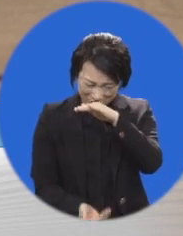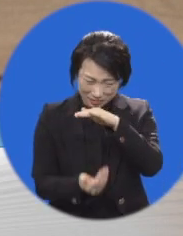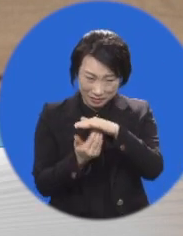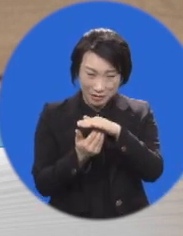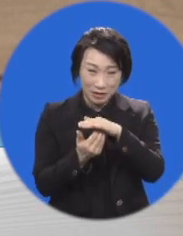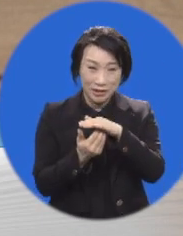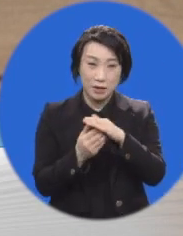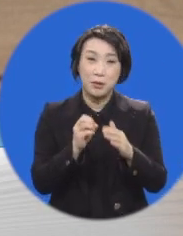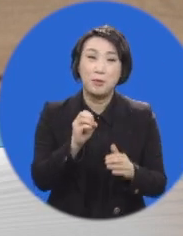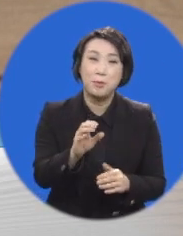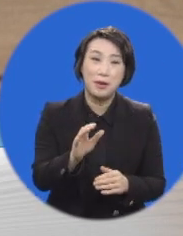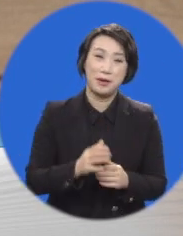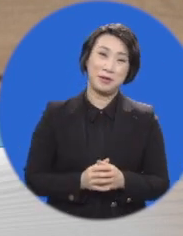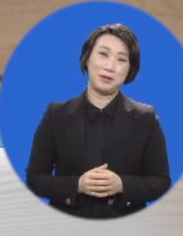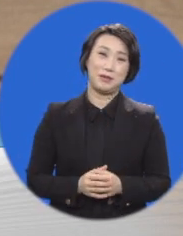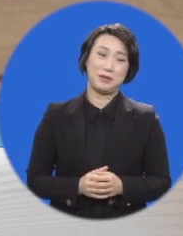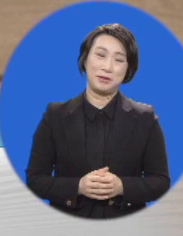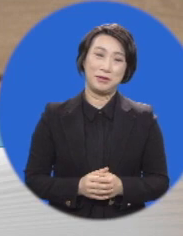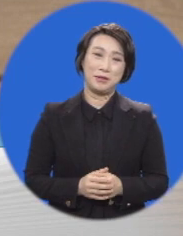이루었다.